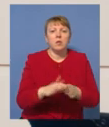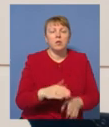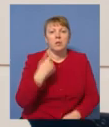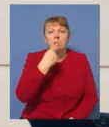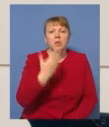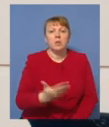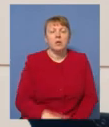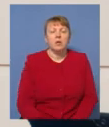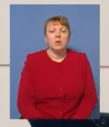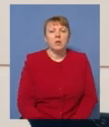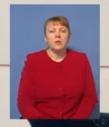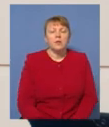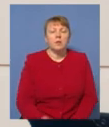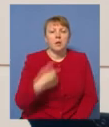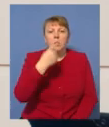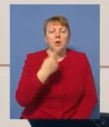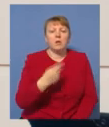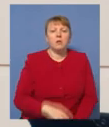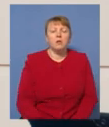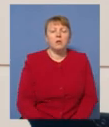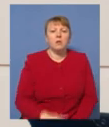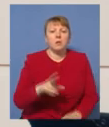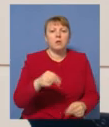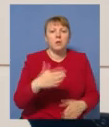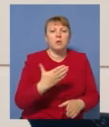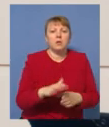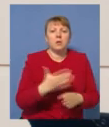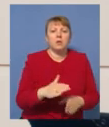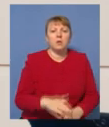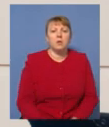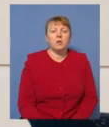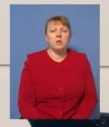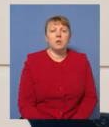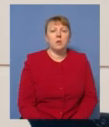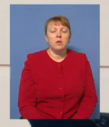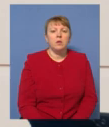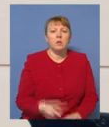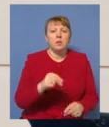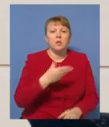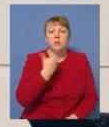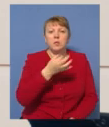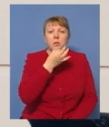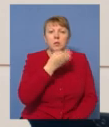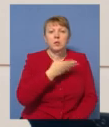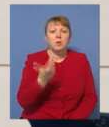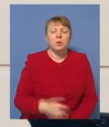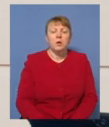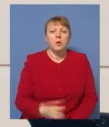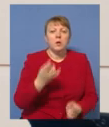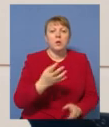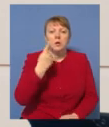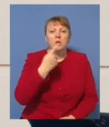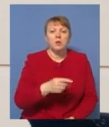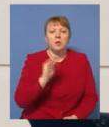лицо. То есть лицо как будто получило кредит, хотя оно само не получало. Угу. Просто на